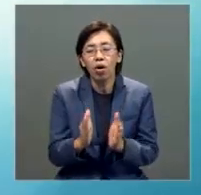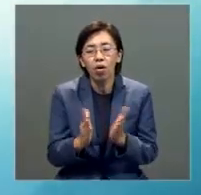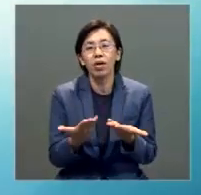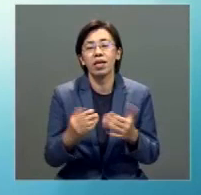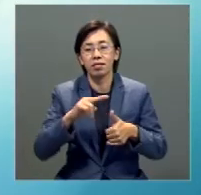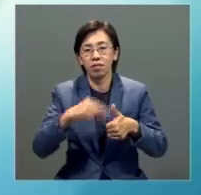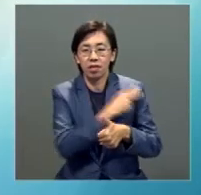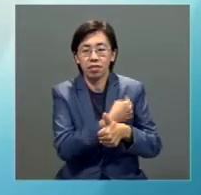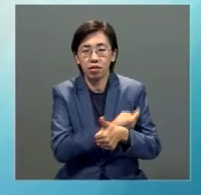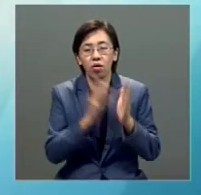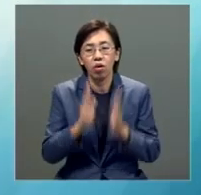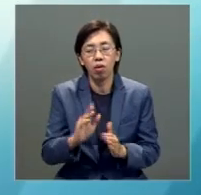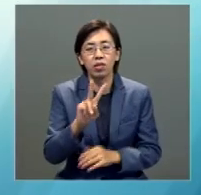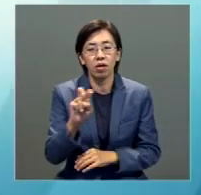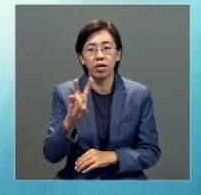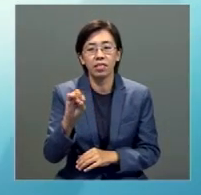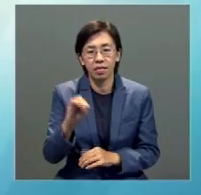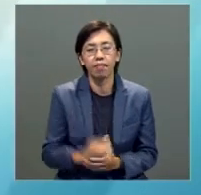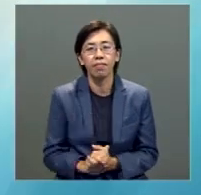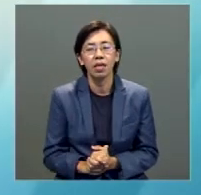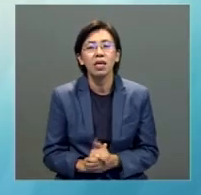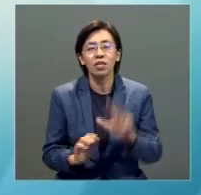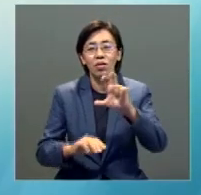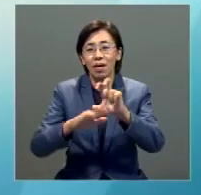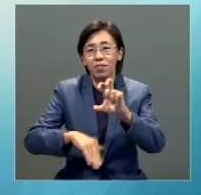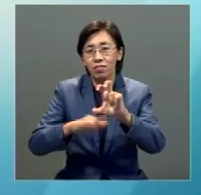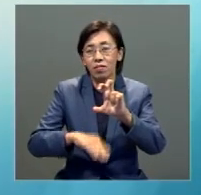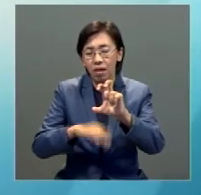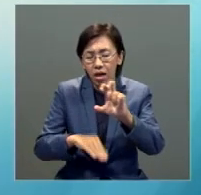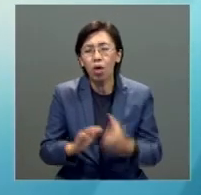เมษายนนะครับด้วยระบบหายใจล้มเหลวและไตวายเฉียบพลันขอแสดงความเสียใจกับครอบครัวของผู้ที่เสียชีวิตด้วยนะครับไปดูในสถานการณ์นะครับว่ามีผู้ป่วยที่ยังรับการรักษาอยู่270รายต่ำกว่า 300